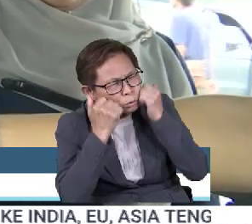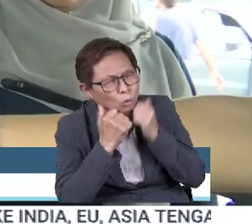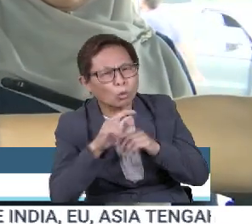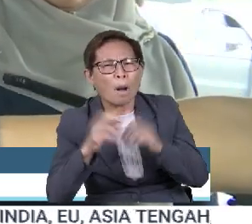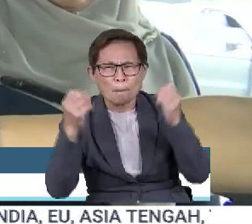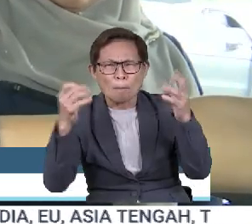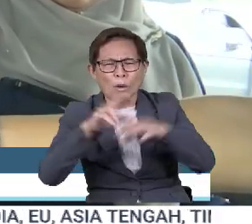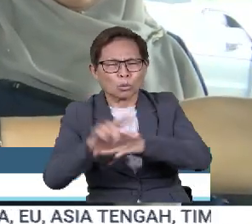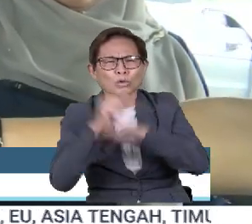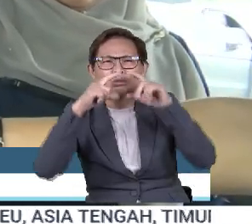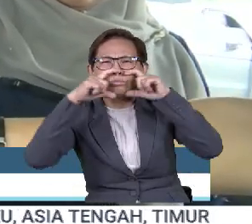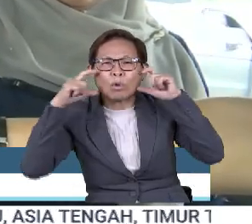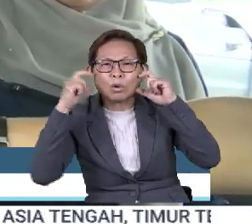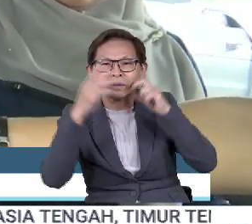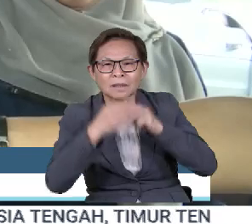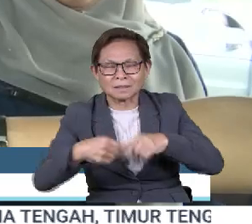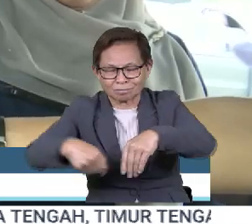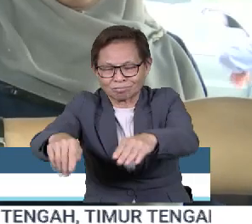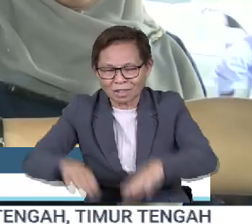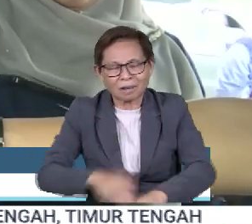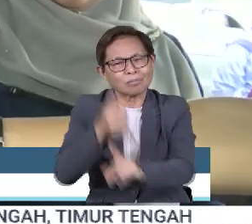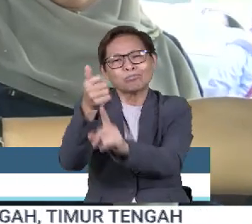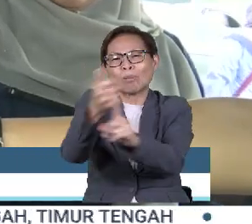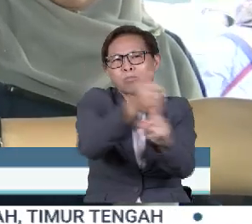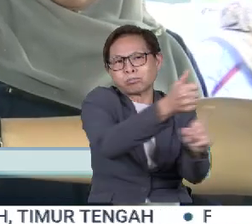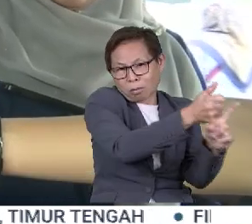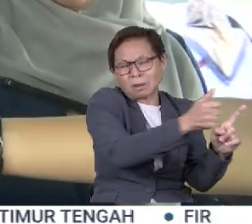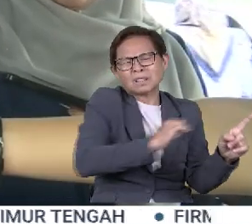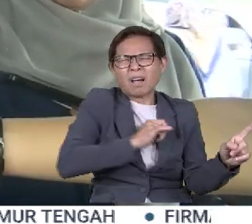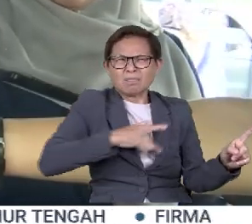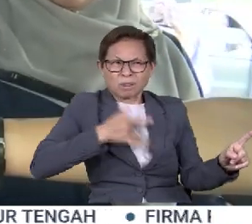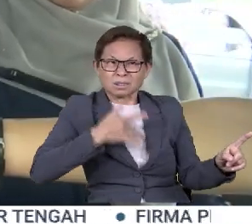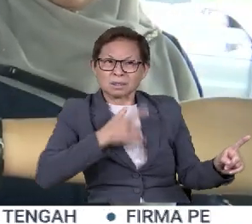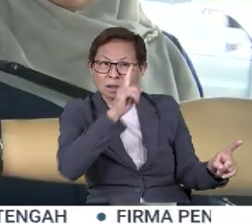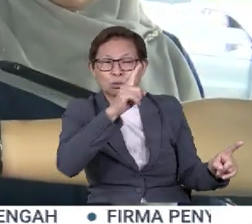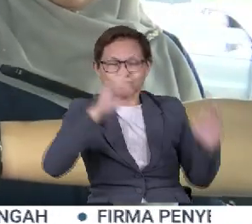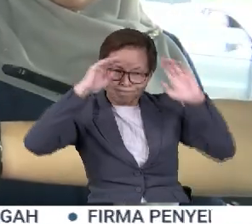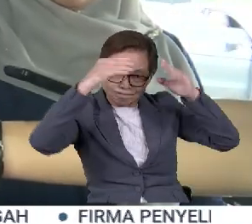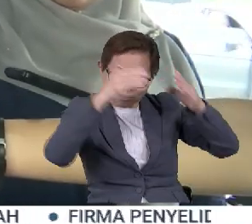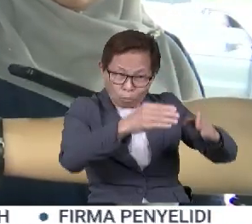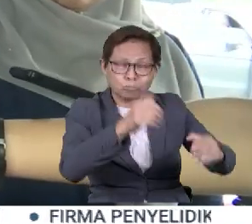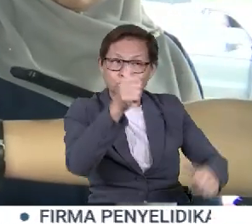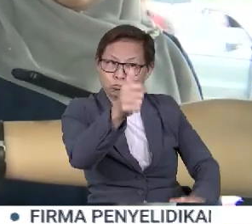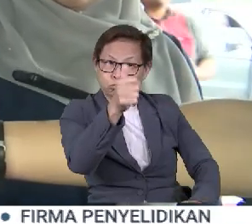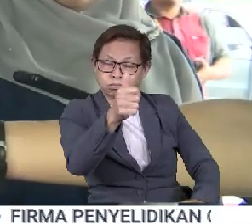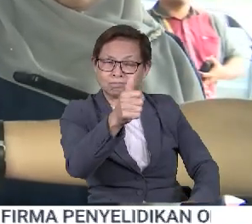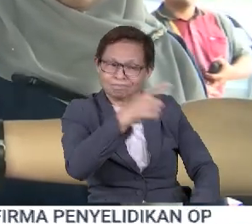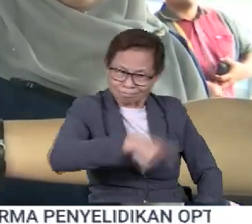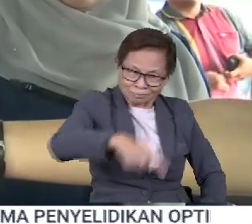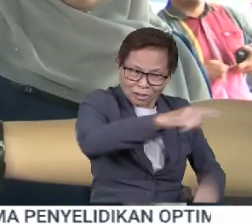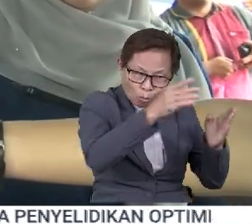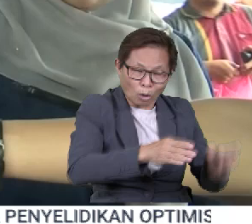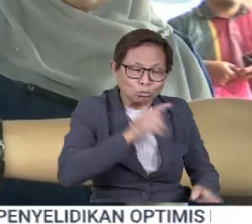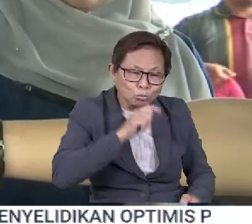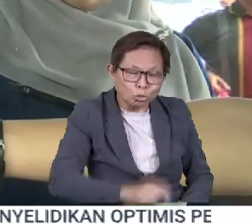pelitup muka dan menggunakan sejadah masing-masing jadi saya rasa ini satu keprihatinan yang baik dari kalangan mereka